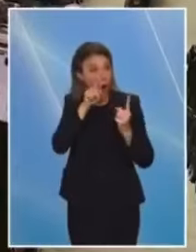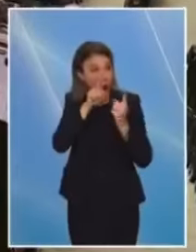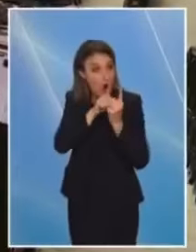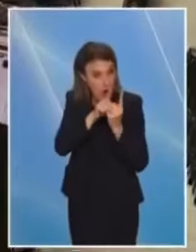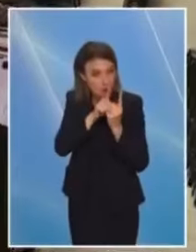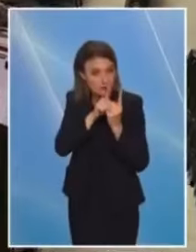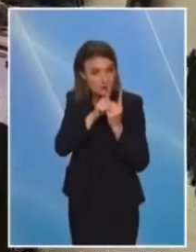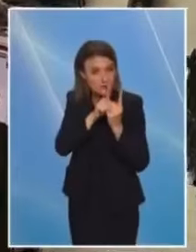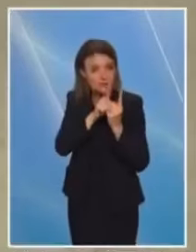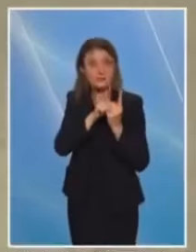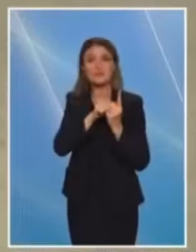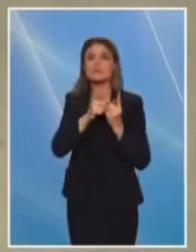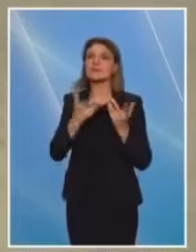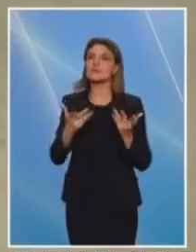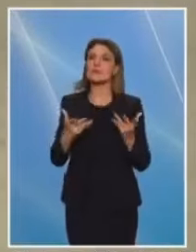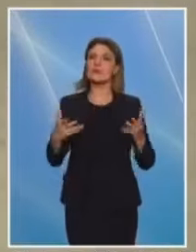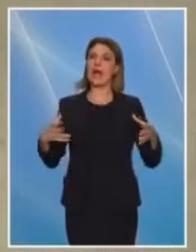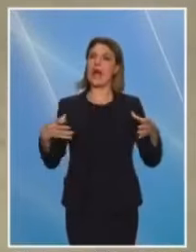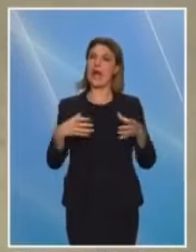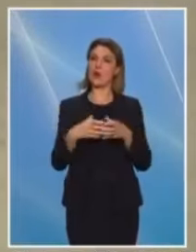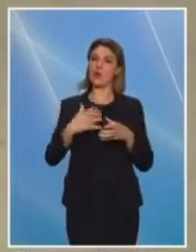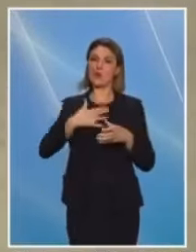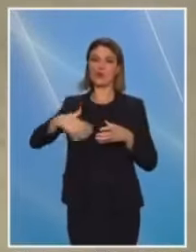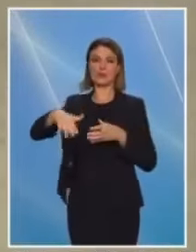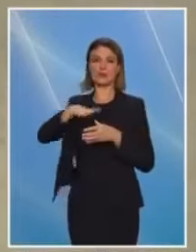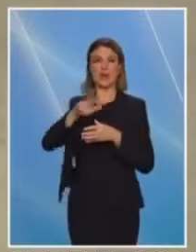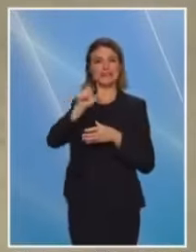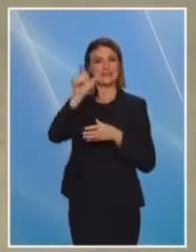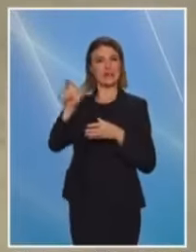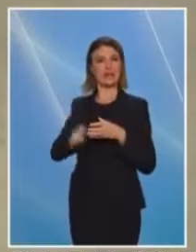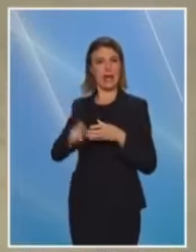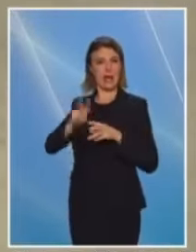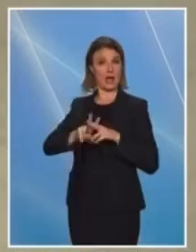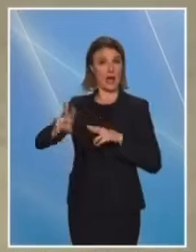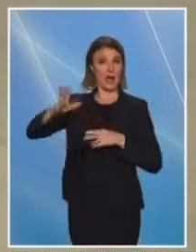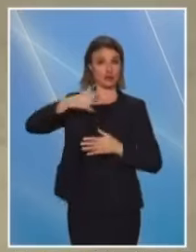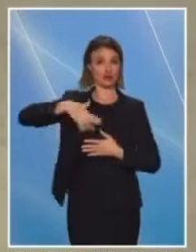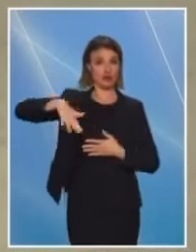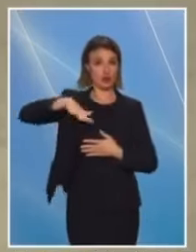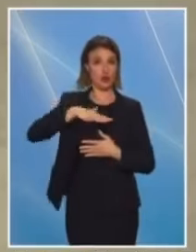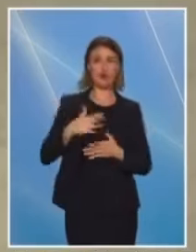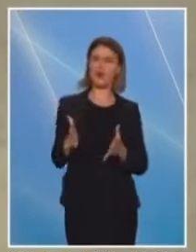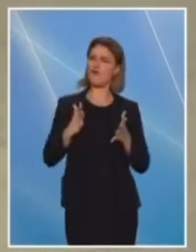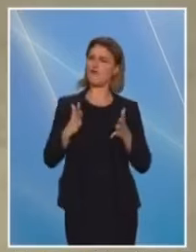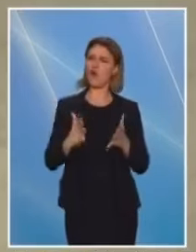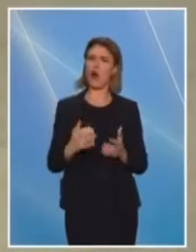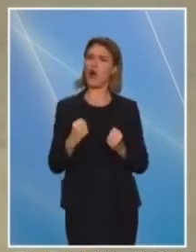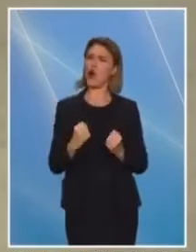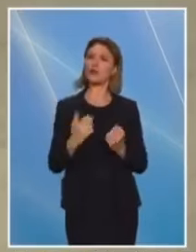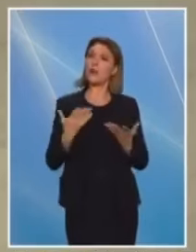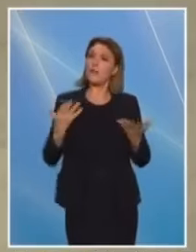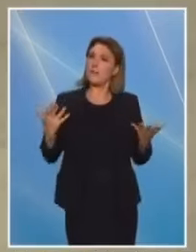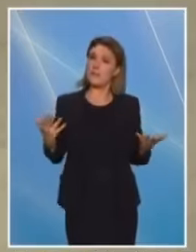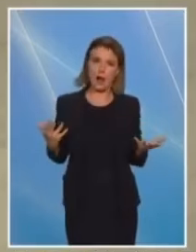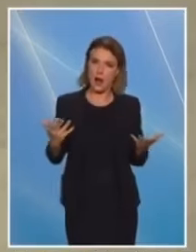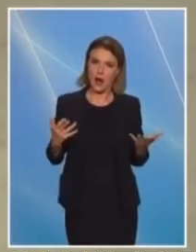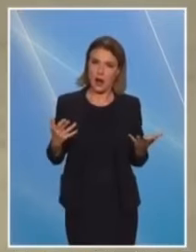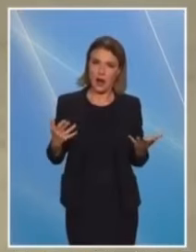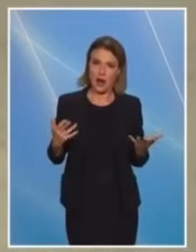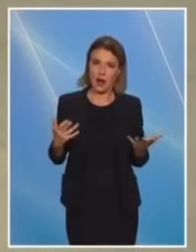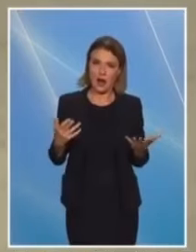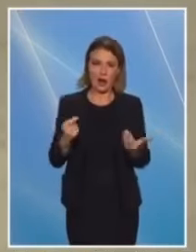La comunità nazionale italiana, con la migliore buona volontà, non può